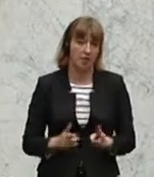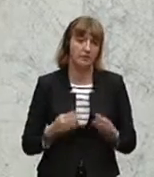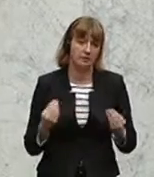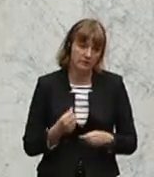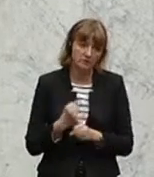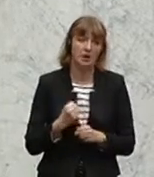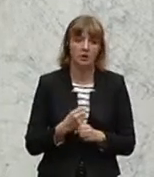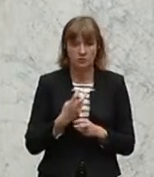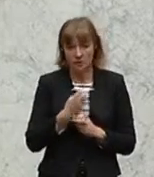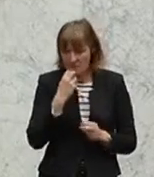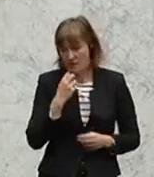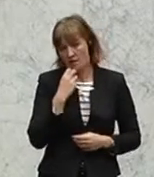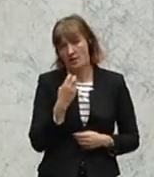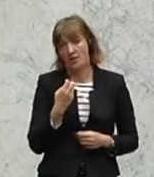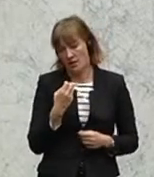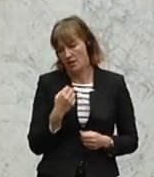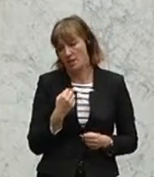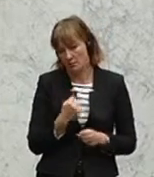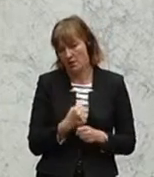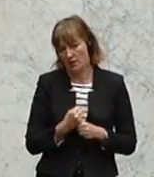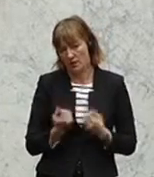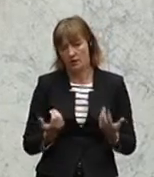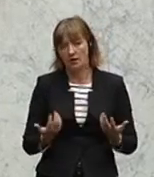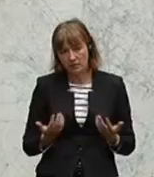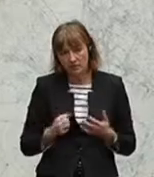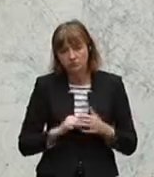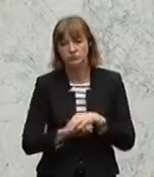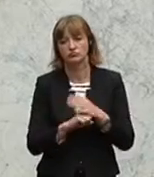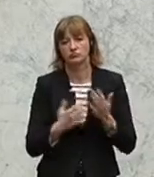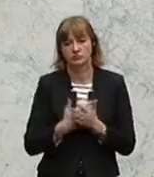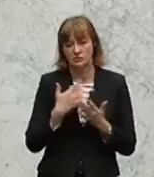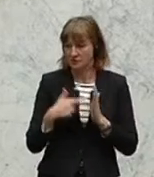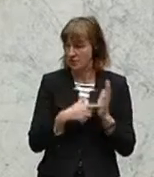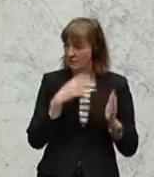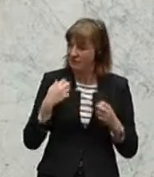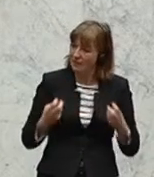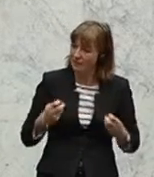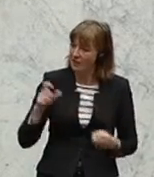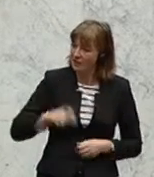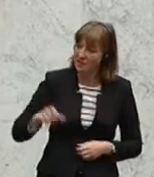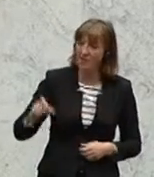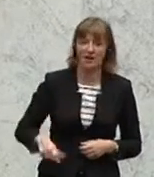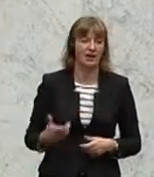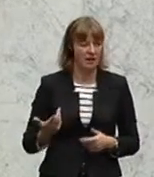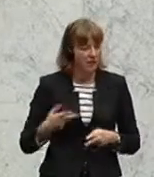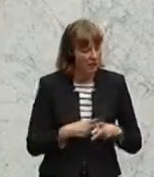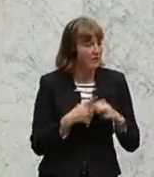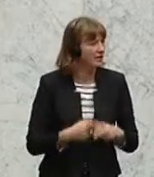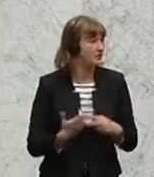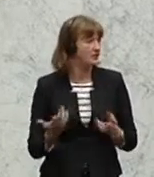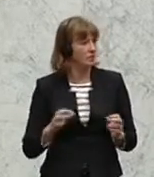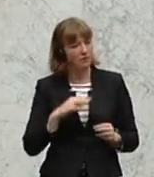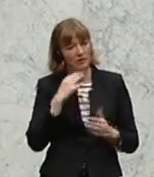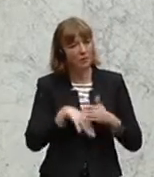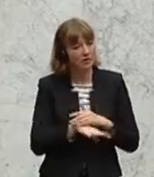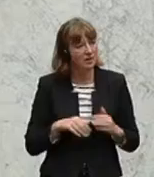leisten und Österreich will einen Beitrag leisten. Das zeigen ja diese vielen Freiwilligen, die unermüdlich Hilfe leisten. Und das zeigen die